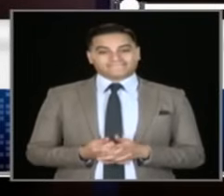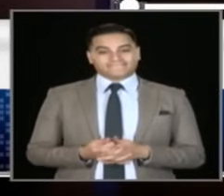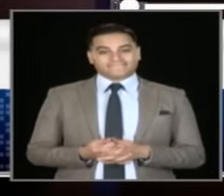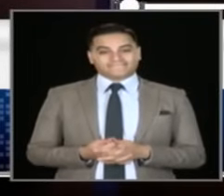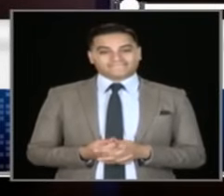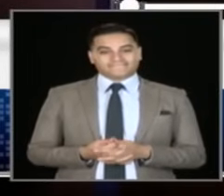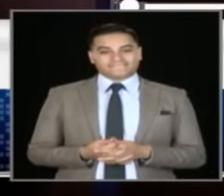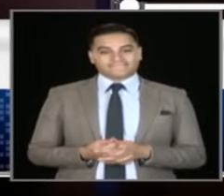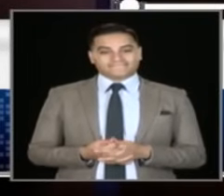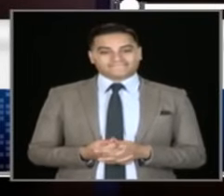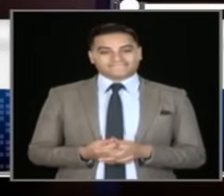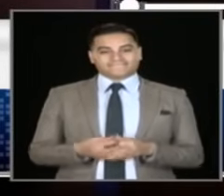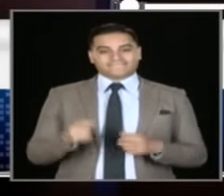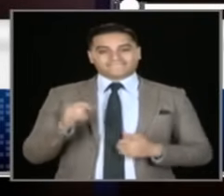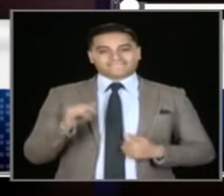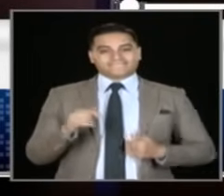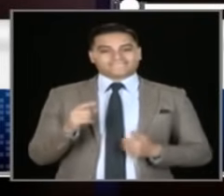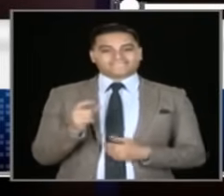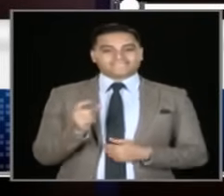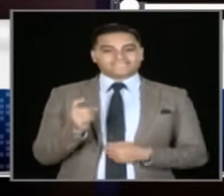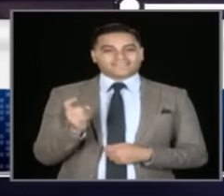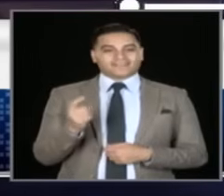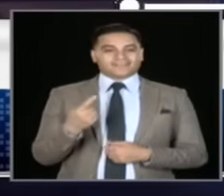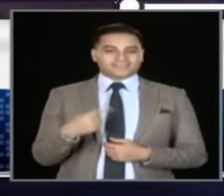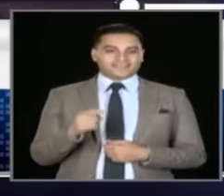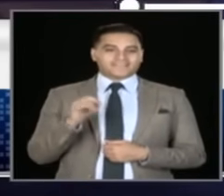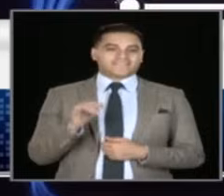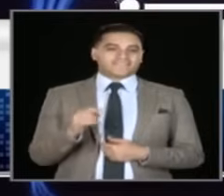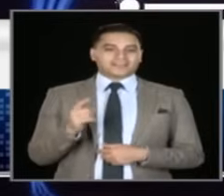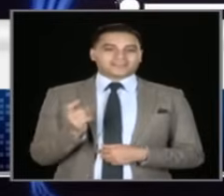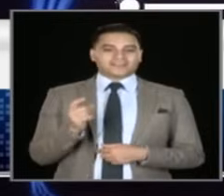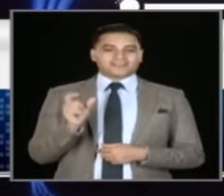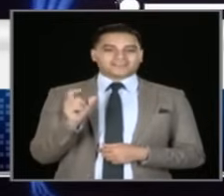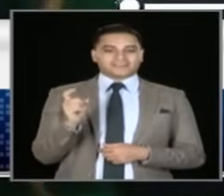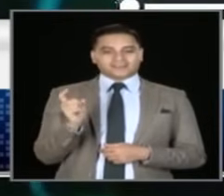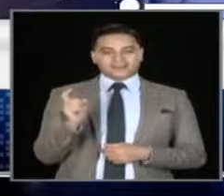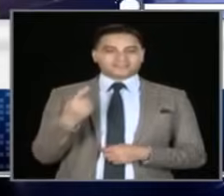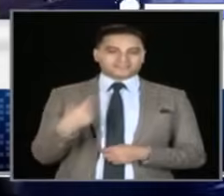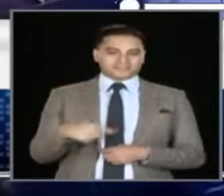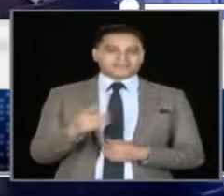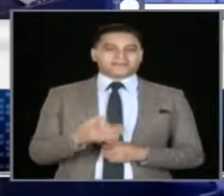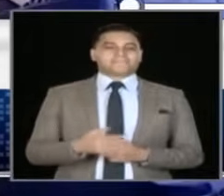فيرنر، فهقوله فيرنر مولدرز ده تقريبا. إجابة صحيحة،